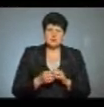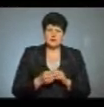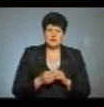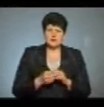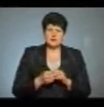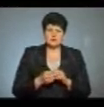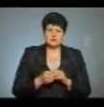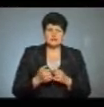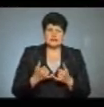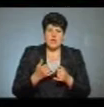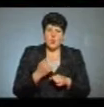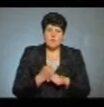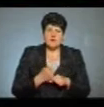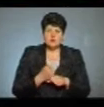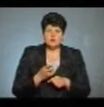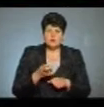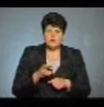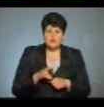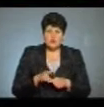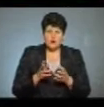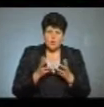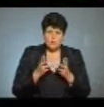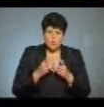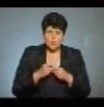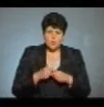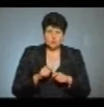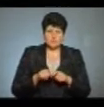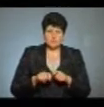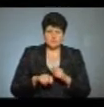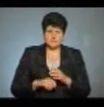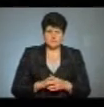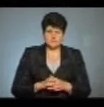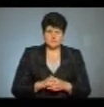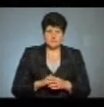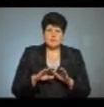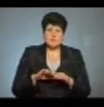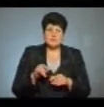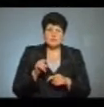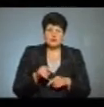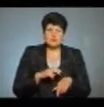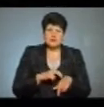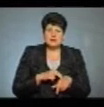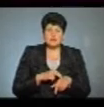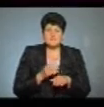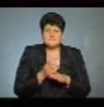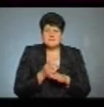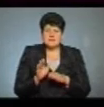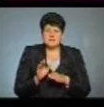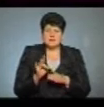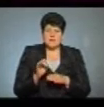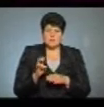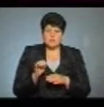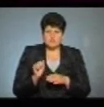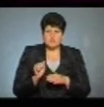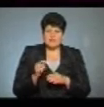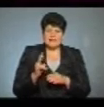іде опрацювання, так би мовити, в рахунок тих результатів досліджень. Після того, як лікарі виділили рибонуклеїнову кислоту та